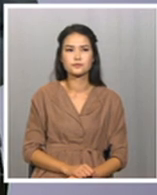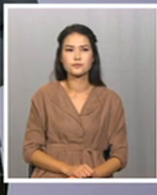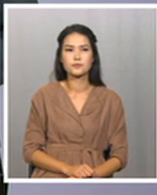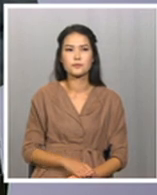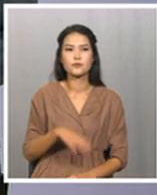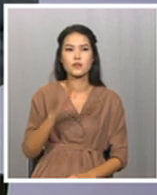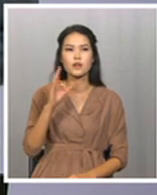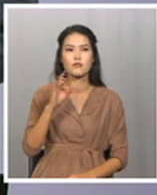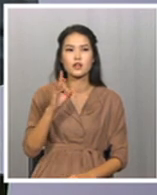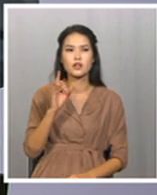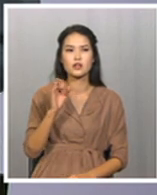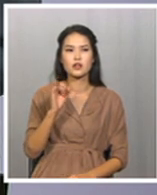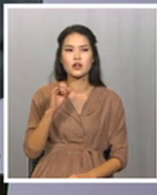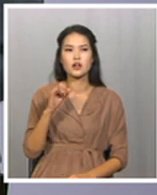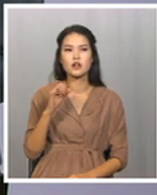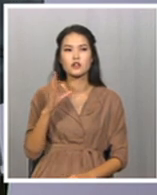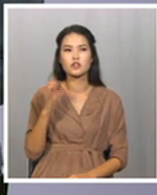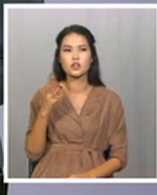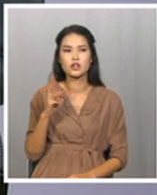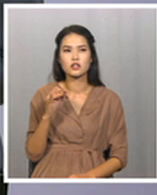Вера Шейна.